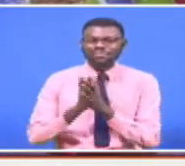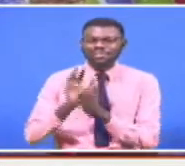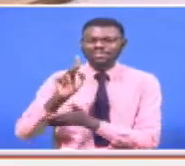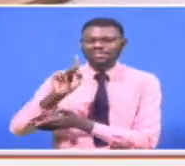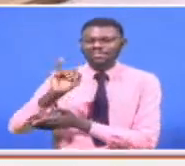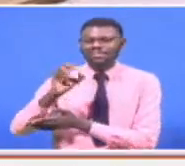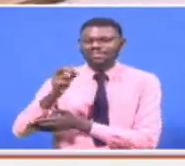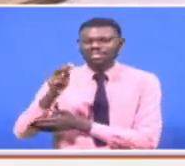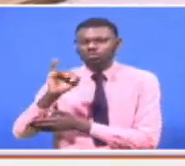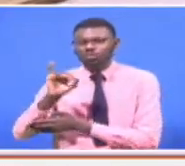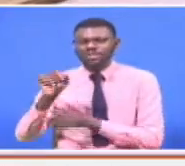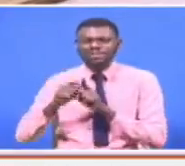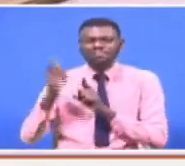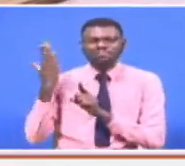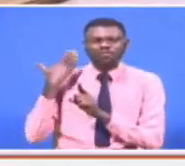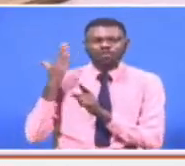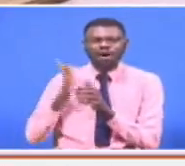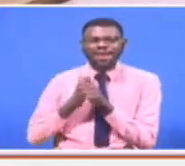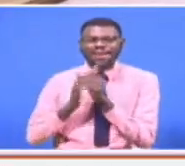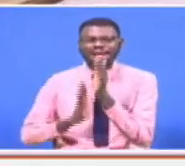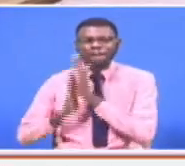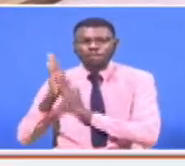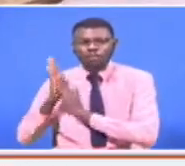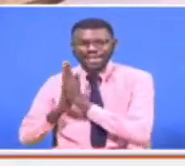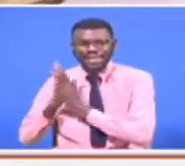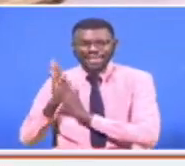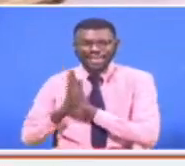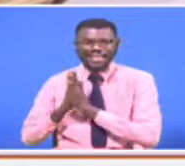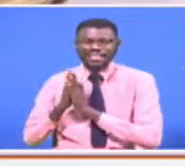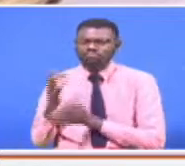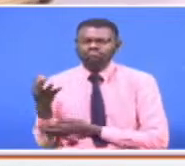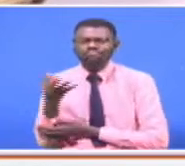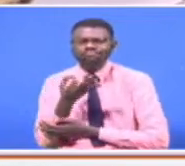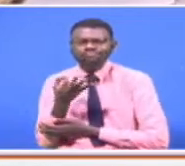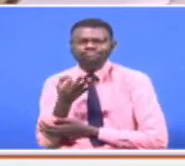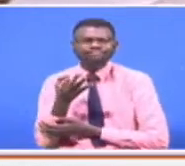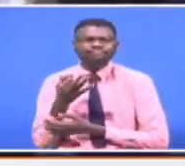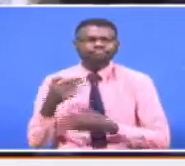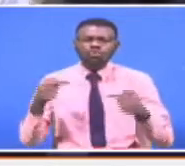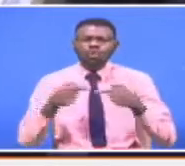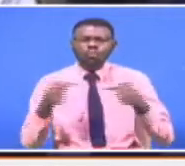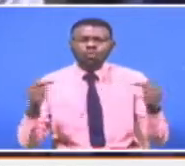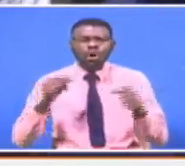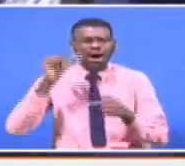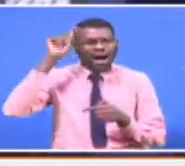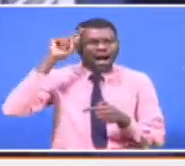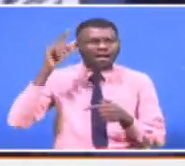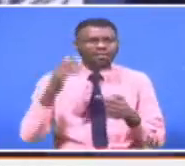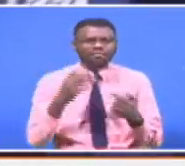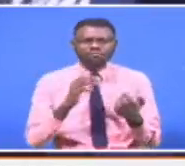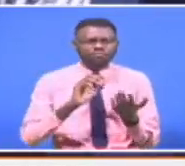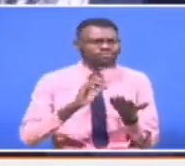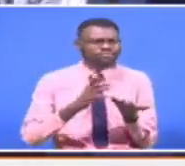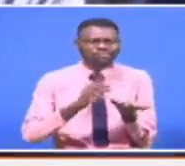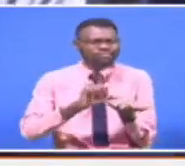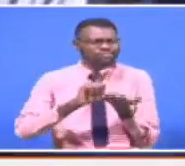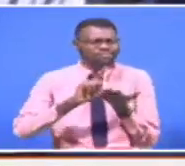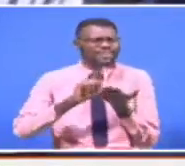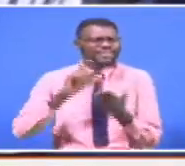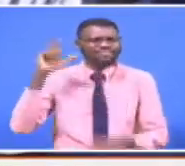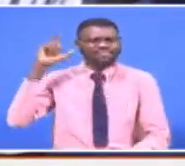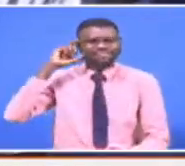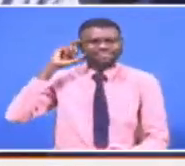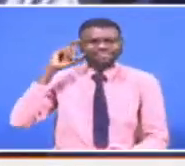na alikuwa kiongozi wa kundi haramu la Mungiki Maina Njenga, pia alikosoa mfumo mpya wa serikali wa utoaji mikopo ya elimu ya juu kwa